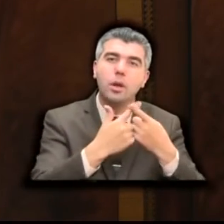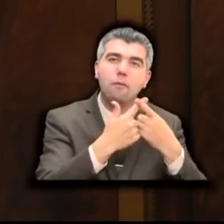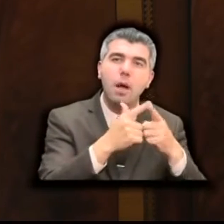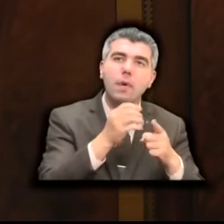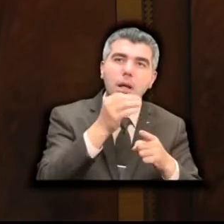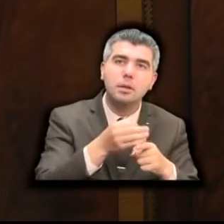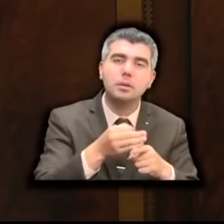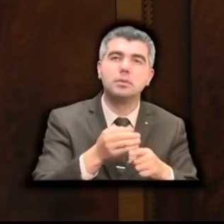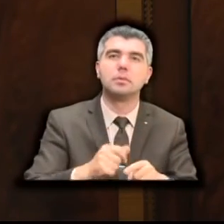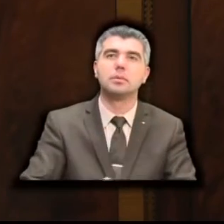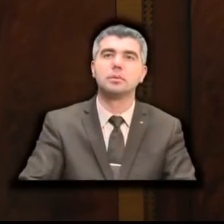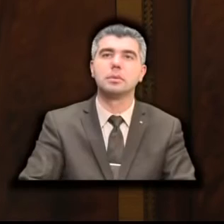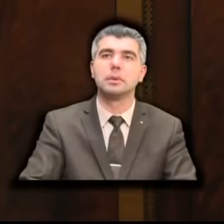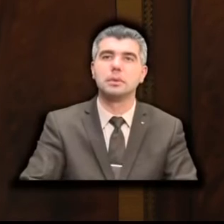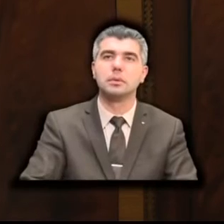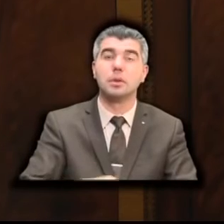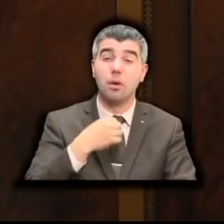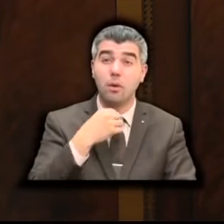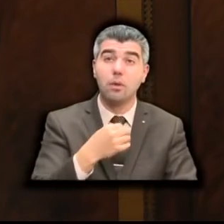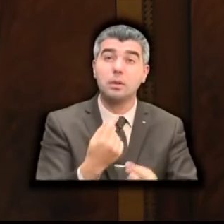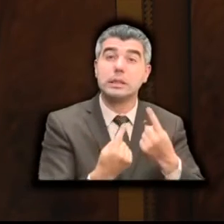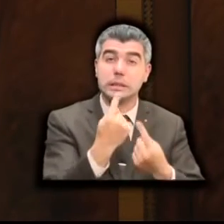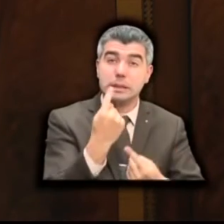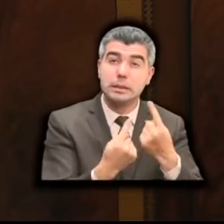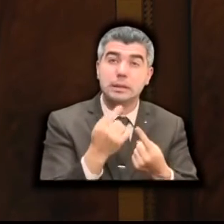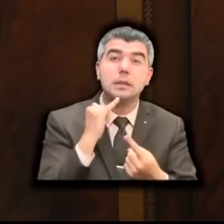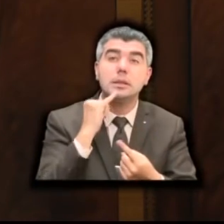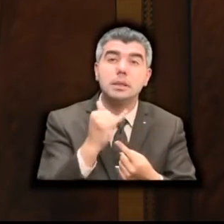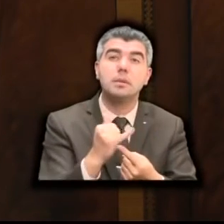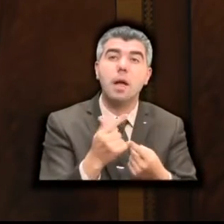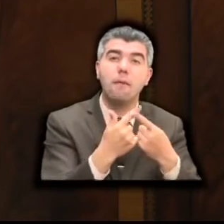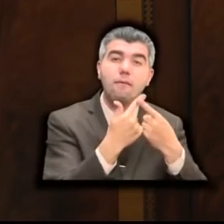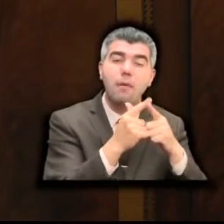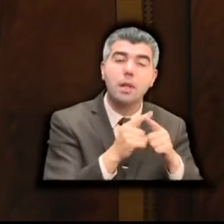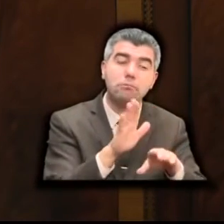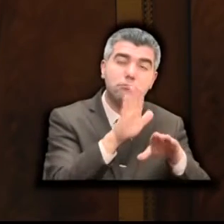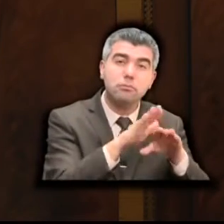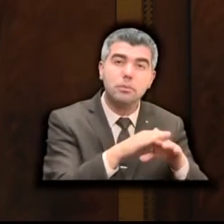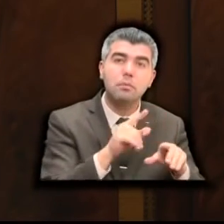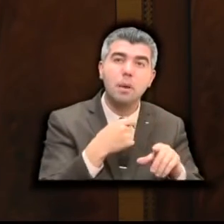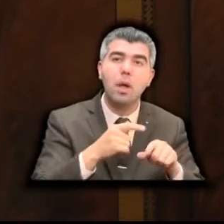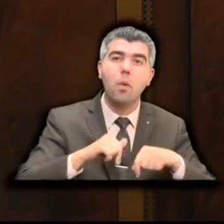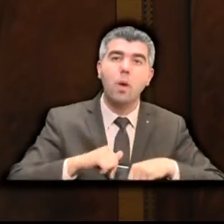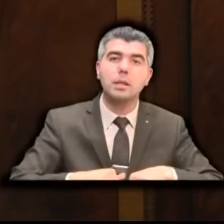تمدرس الأطفال في هذه الوضعية. في إطار التكامل والتنسيق والالتقائية، ندعو وزارة التربية الوطنية.